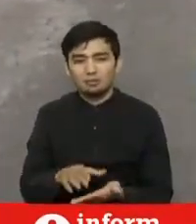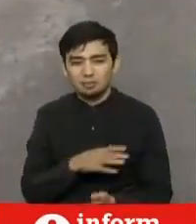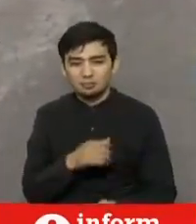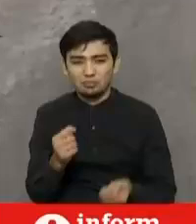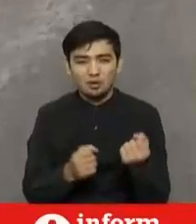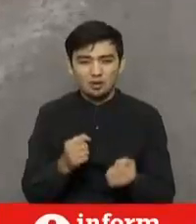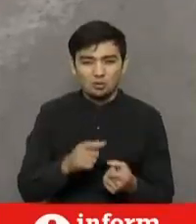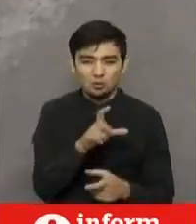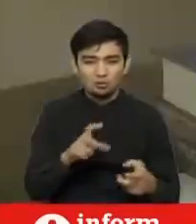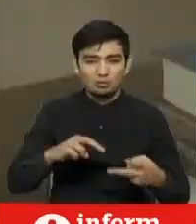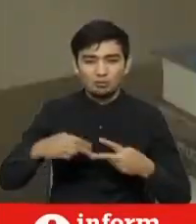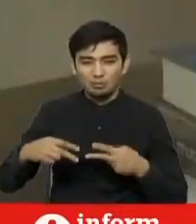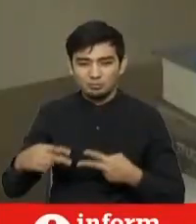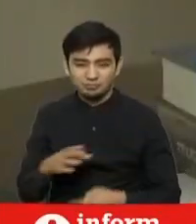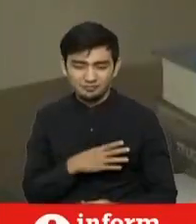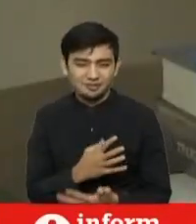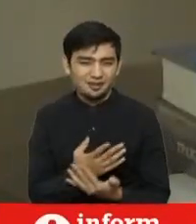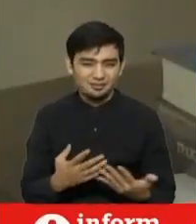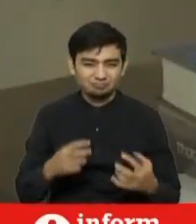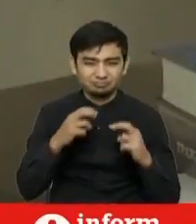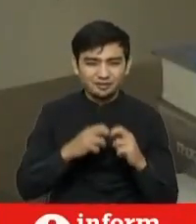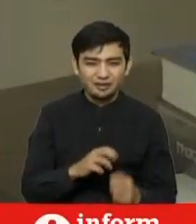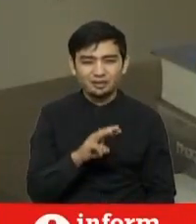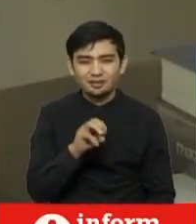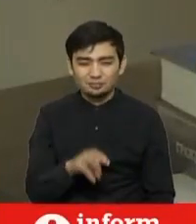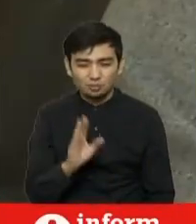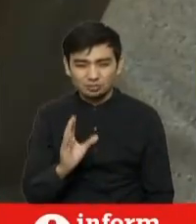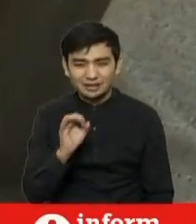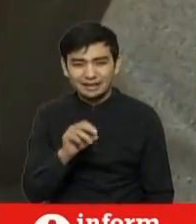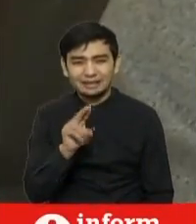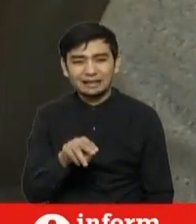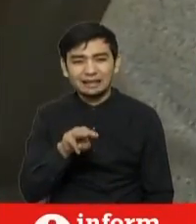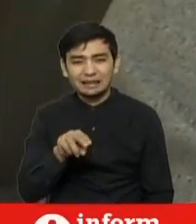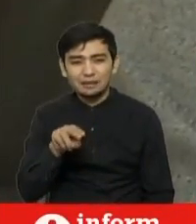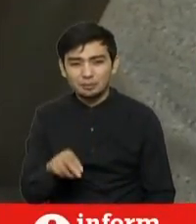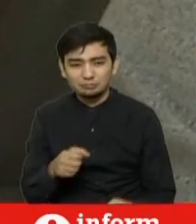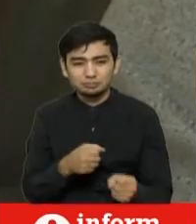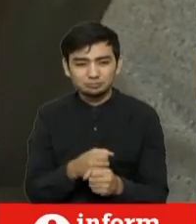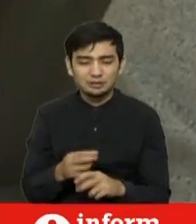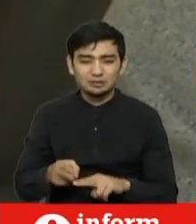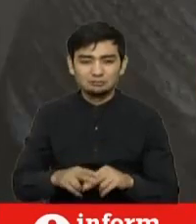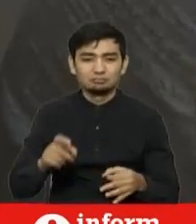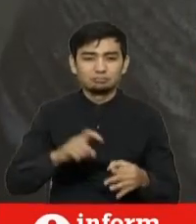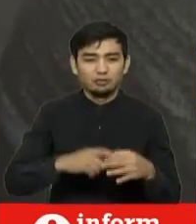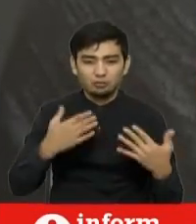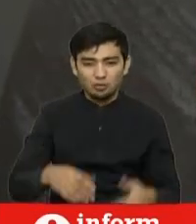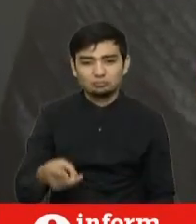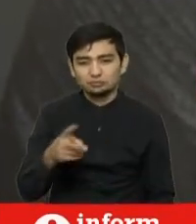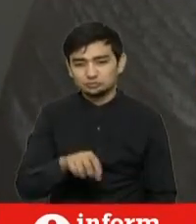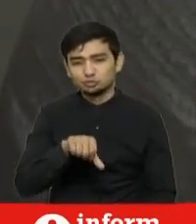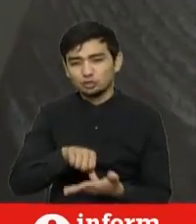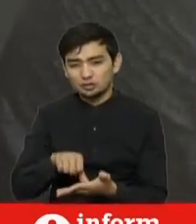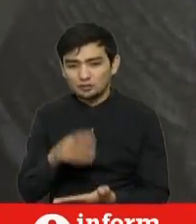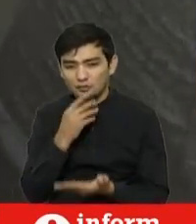автомобилистами. Видимо, тестируют новшество. 6 участникам ДТП уже присвоили статус «Зарегистрировано». Значит, оба участника поставили